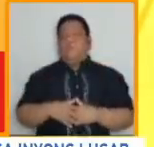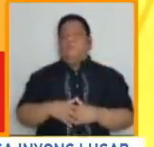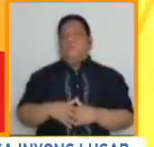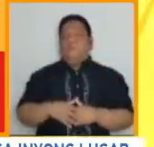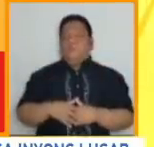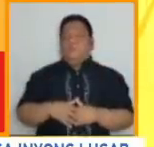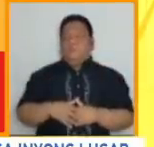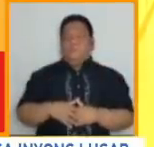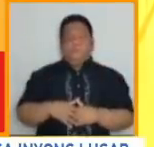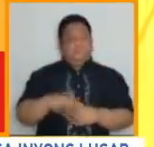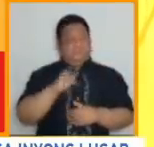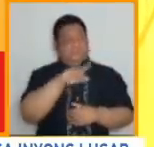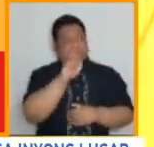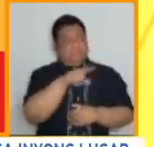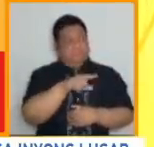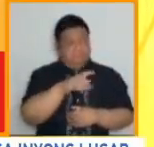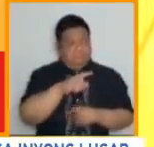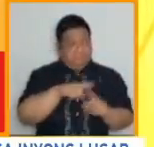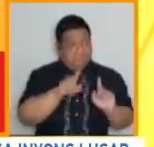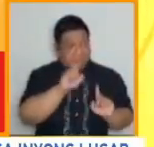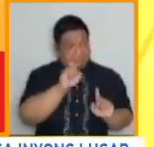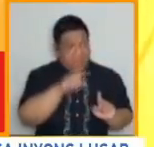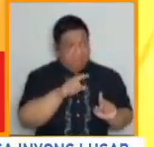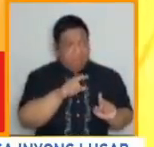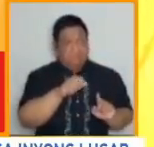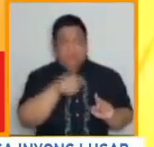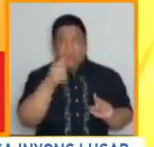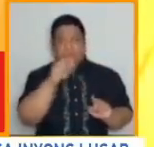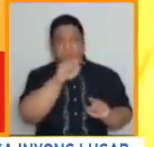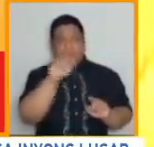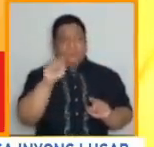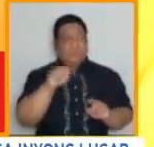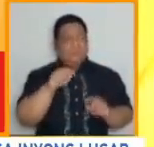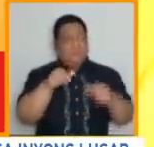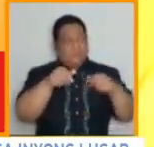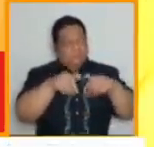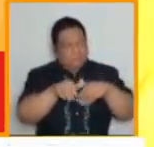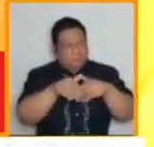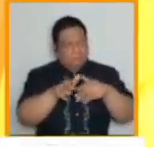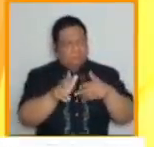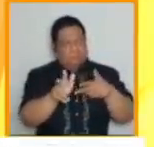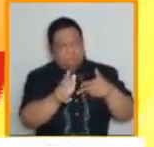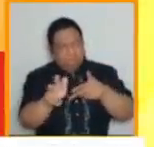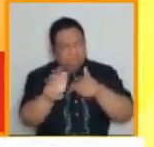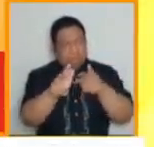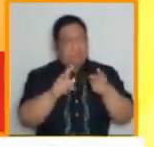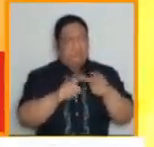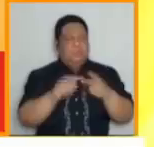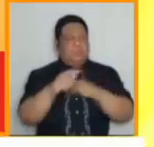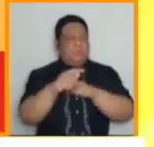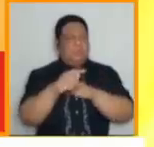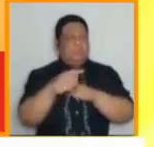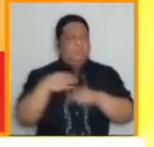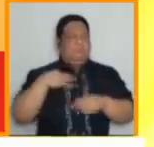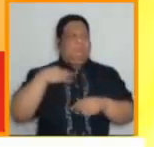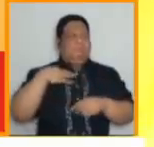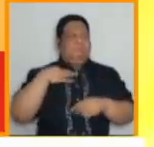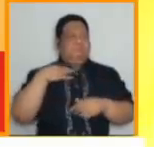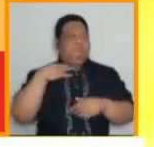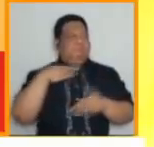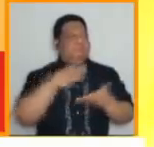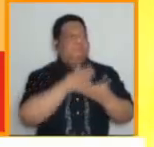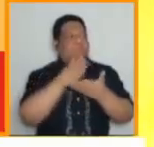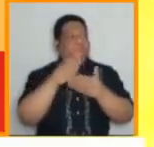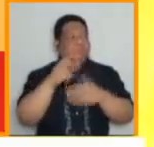ano? Nababantayan niyo ba yung mga iba't ibang caravan o mga pagpunta sa mga probinsya ng mga kandidato? Sabi ng mga eksperto natin,